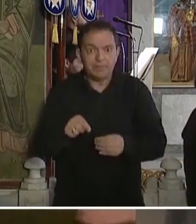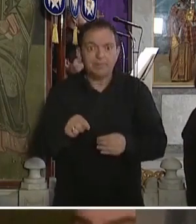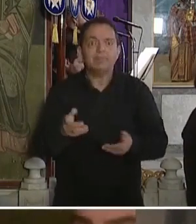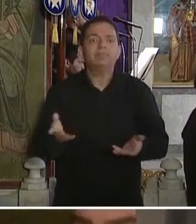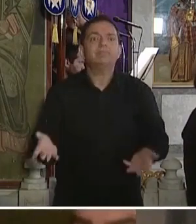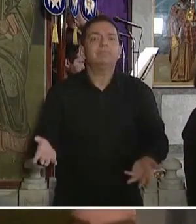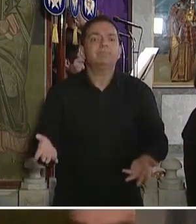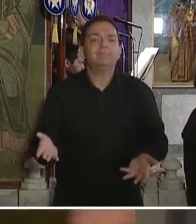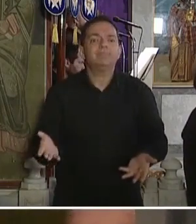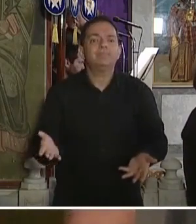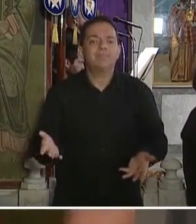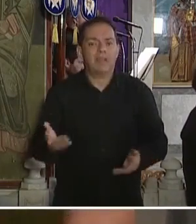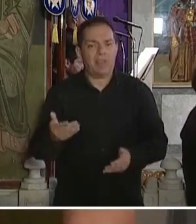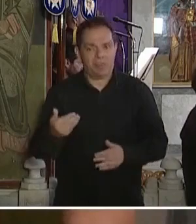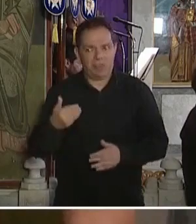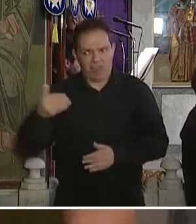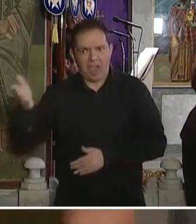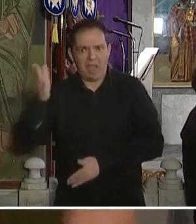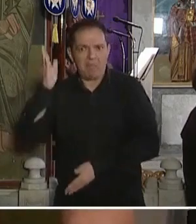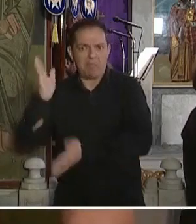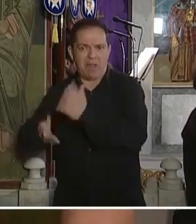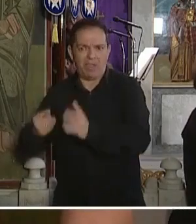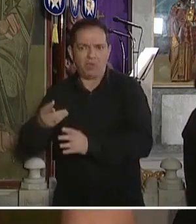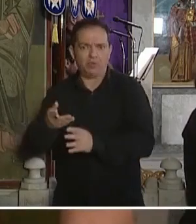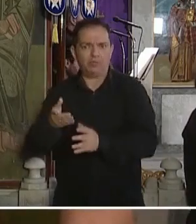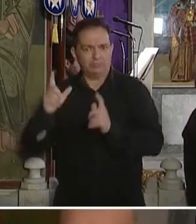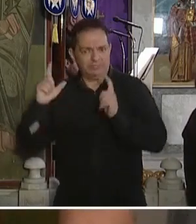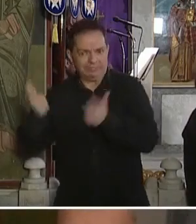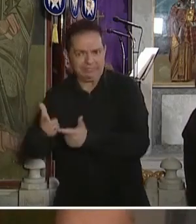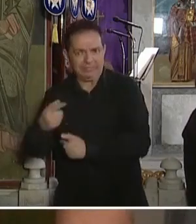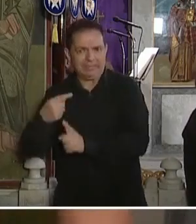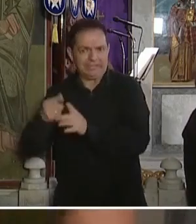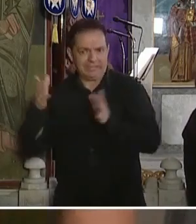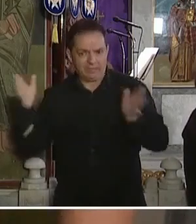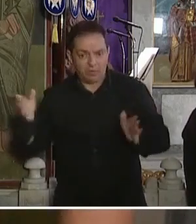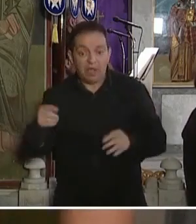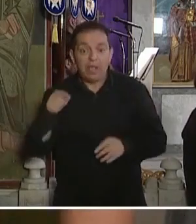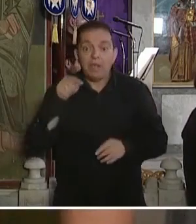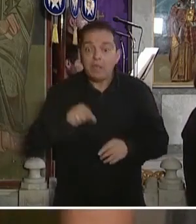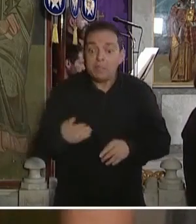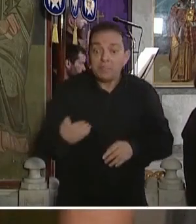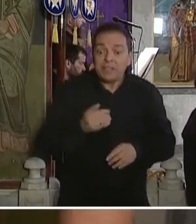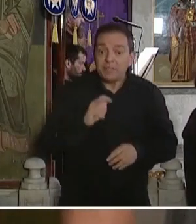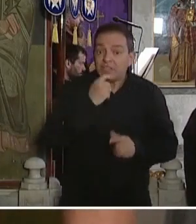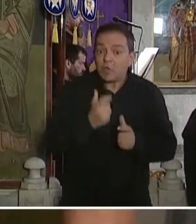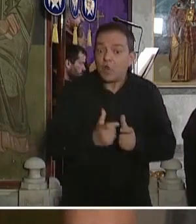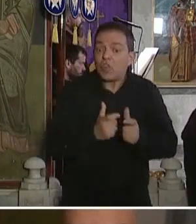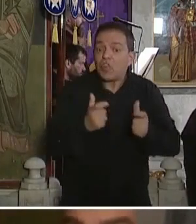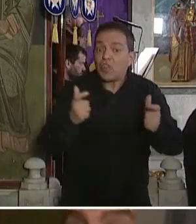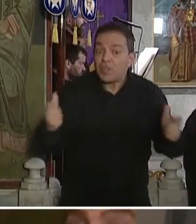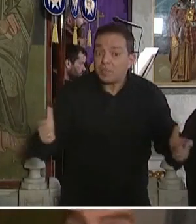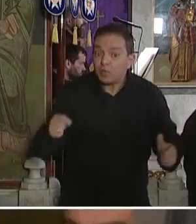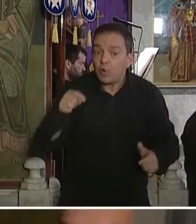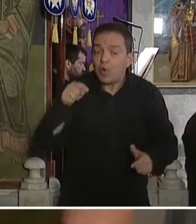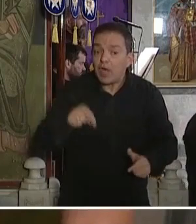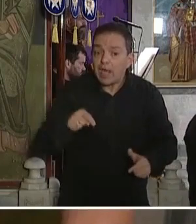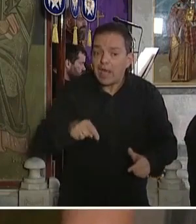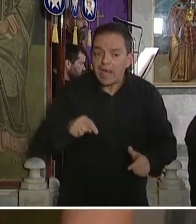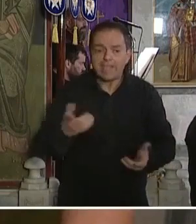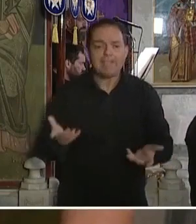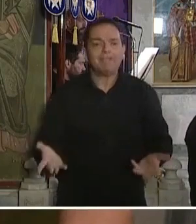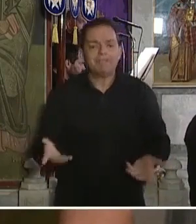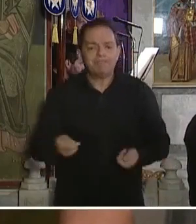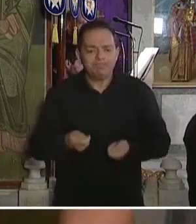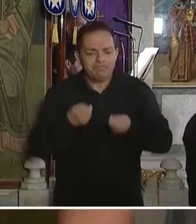που αποτελεί, όπως μαθαίνουμε στην Εκκλησία, την ζωή της Εκκλησίας και την τροφή των